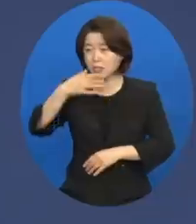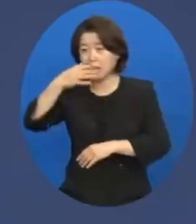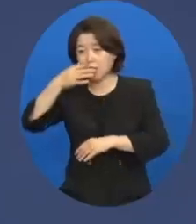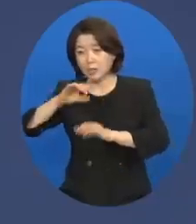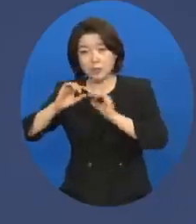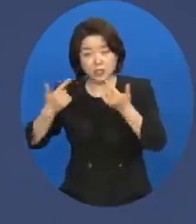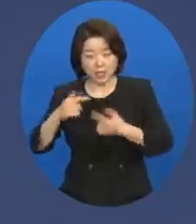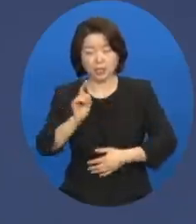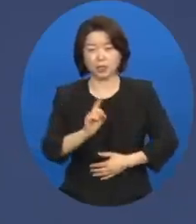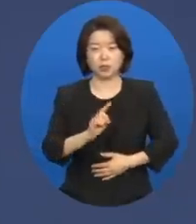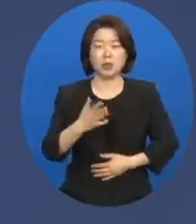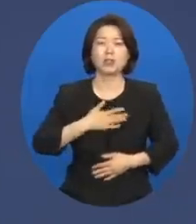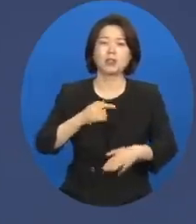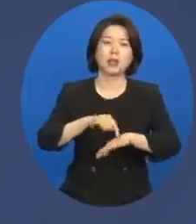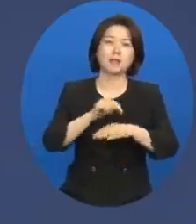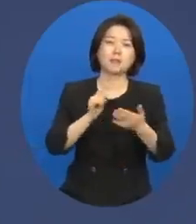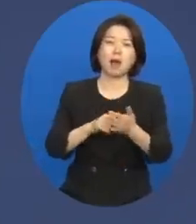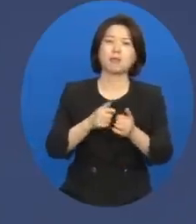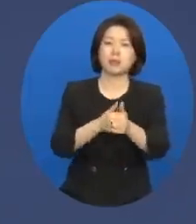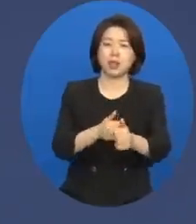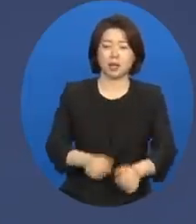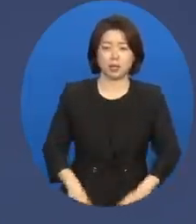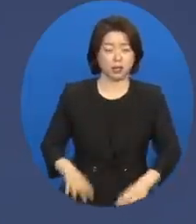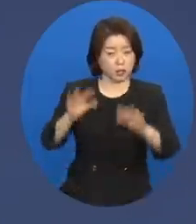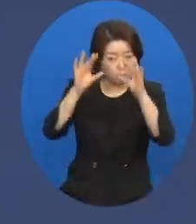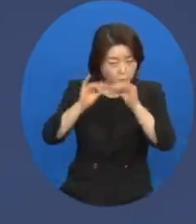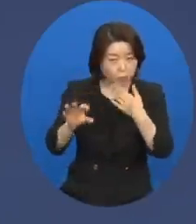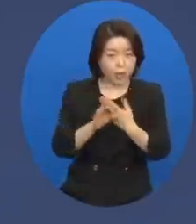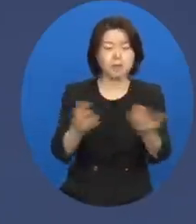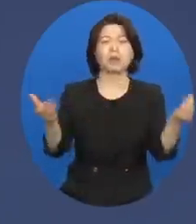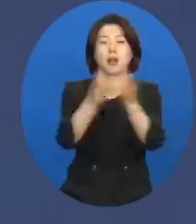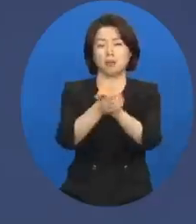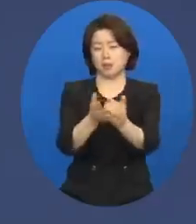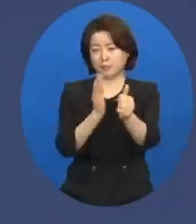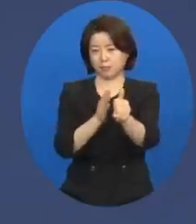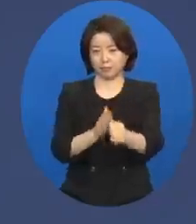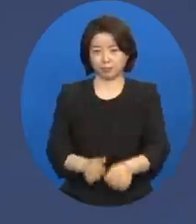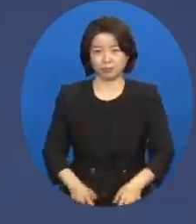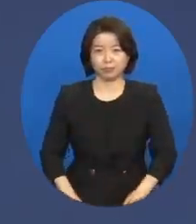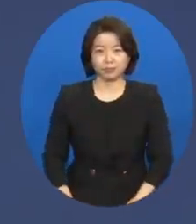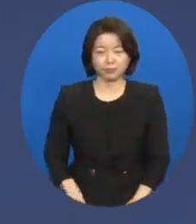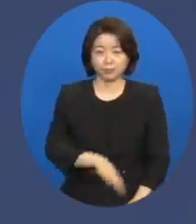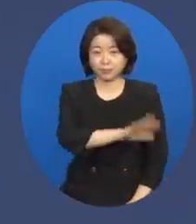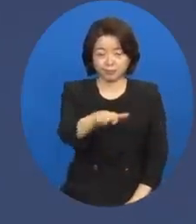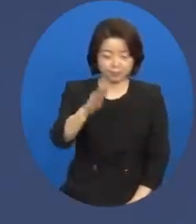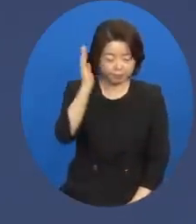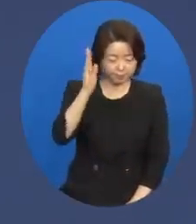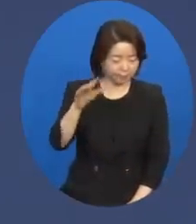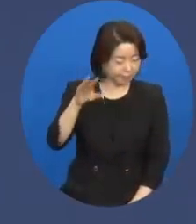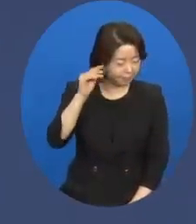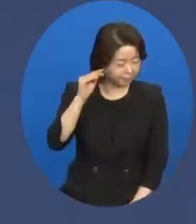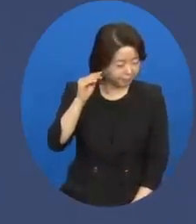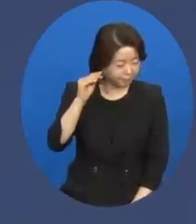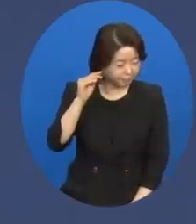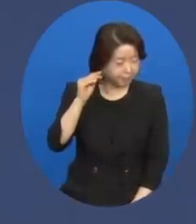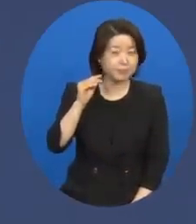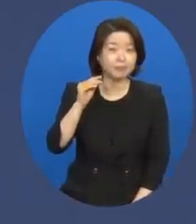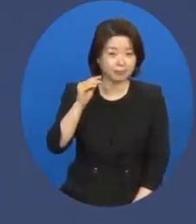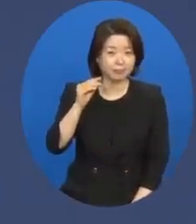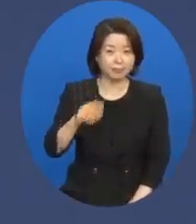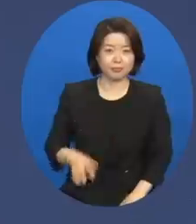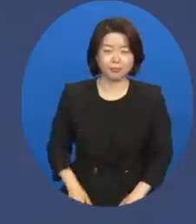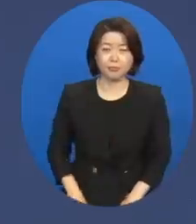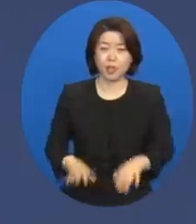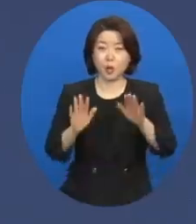뭐? 내 마음에 달린 거예요. 동의하시면 아멘. 이 얘기 다 듣고 이 중요한 얘기를 듣다가